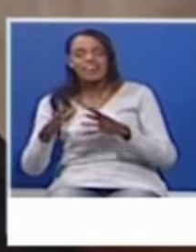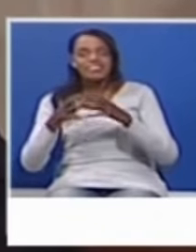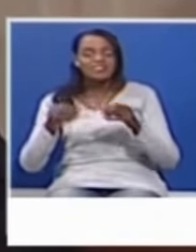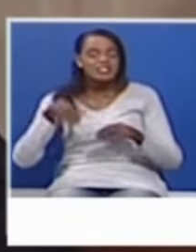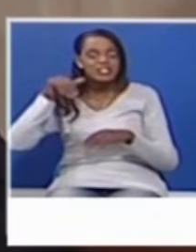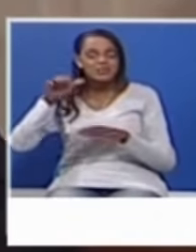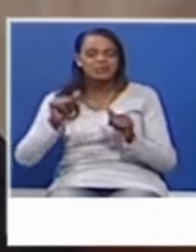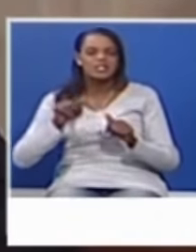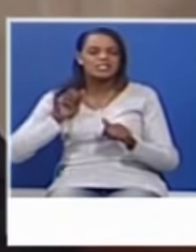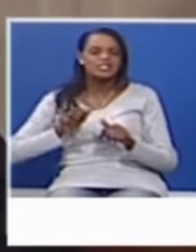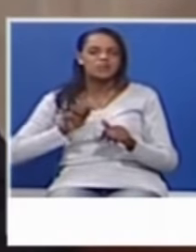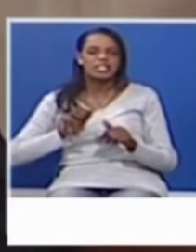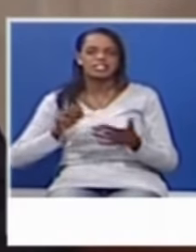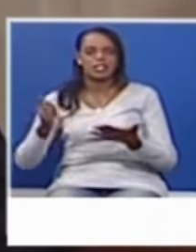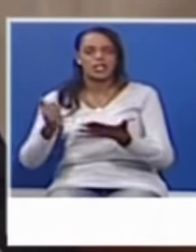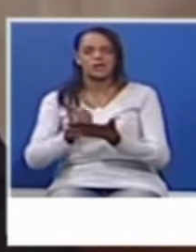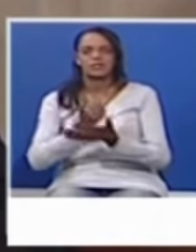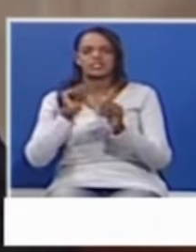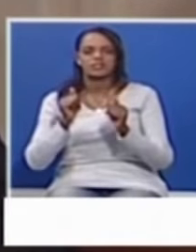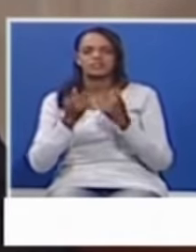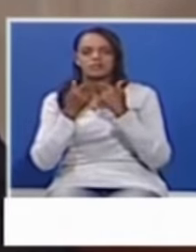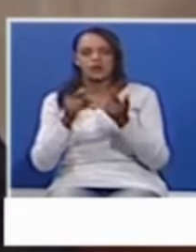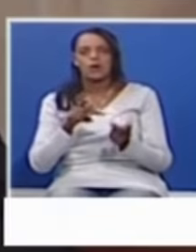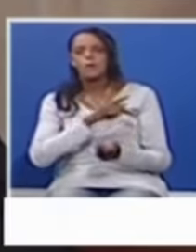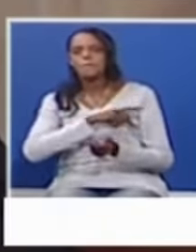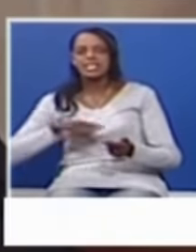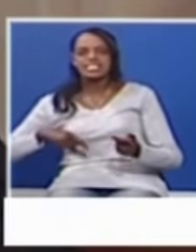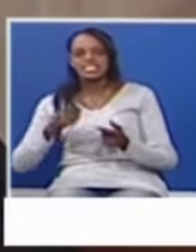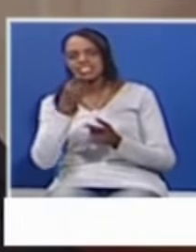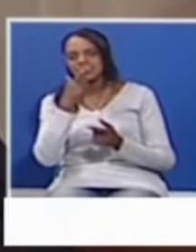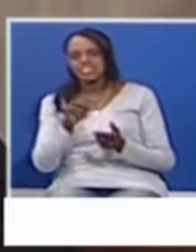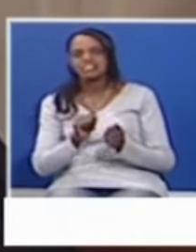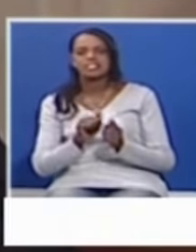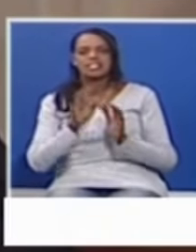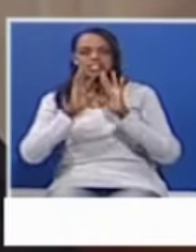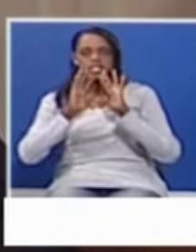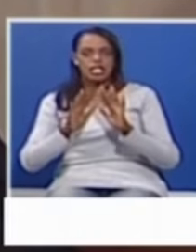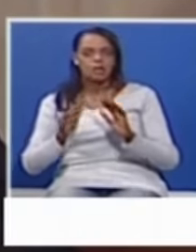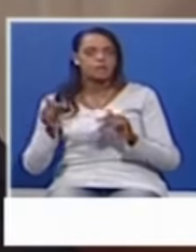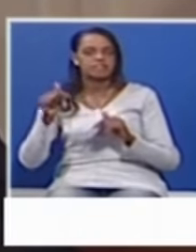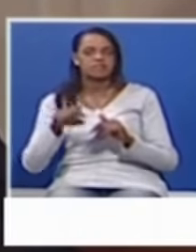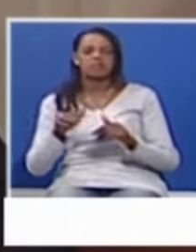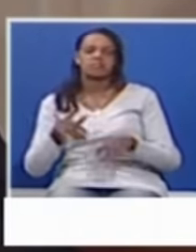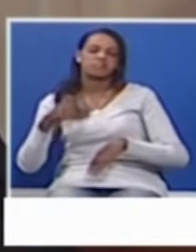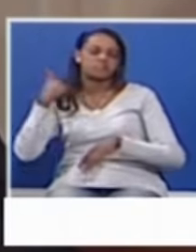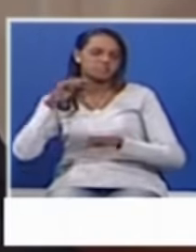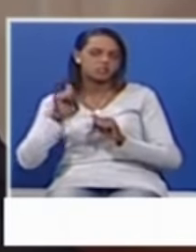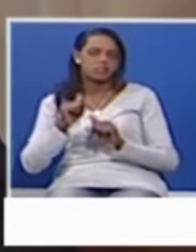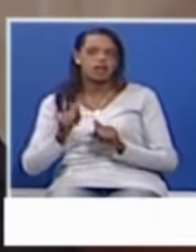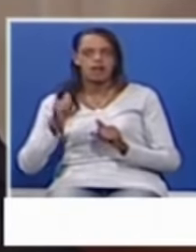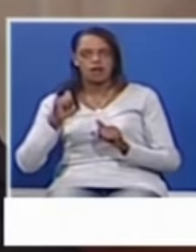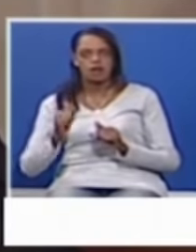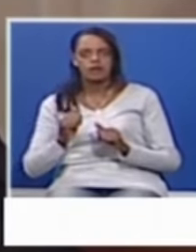دماء زيز بيرنا زلو بدهوز ملو عماميو زبالة بريزيدنت إسياس سلام بتيوي إلكا خيط زانخا عامتاتك أساسين